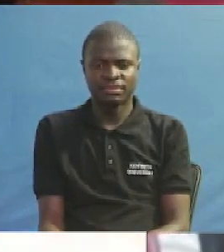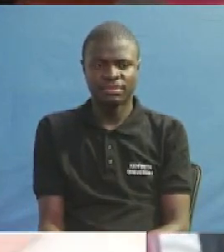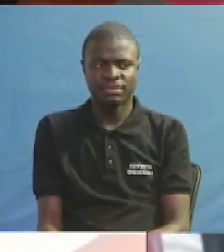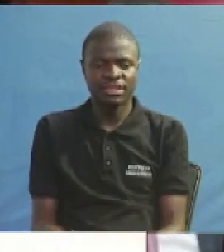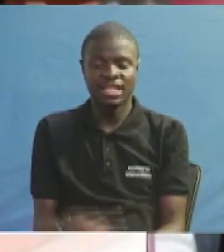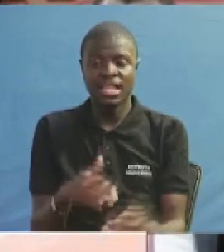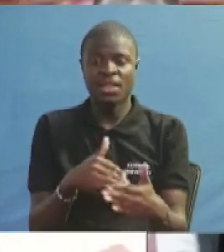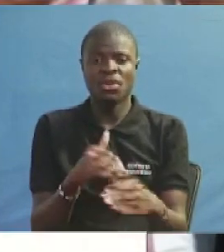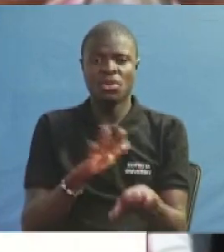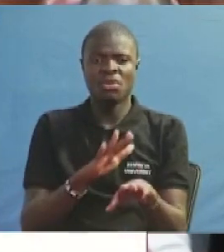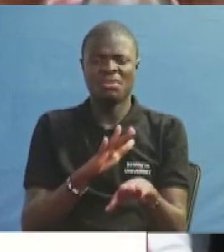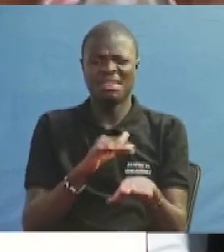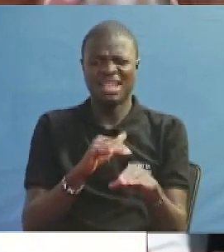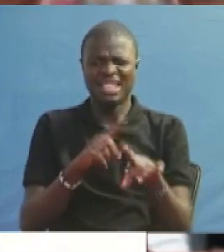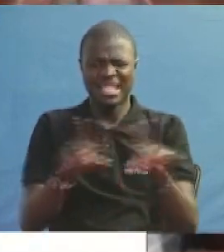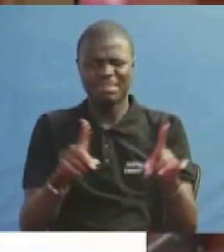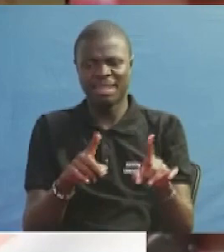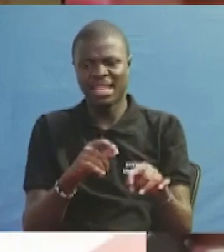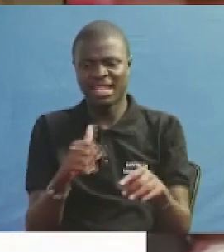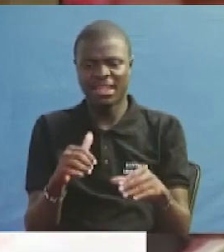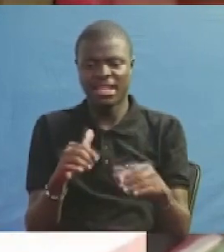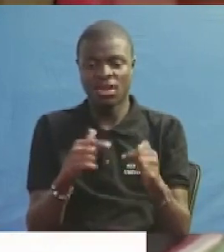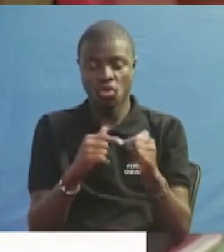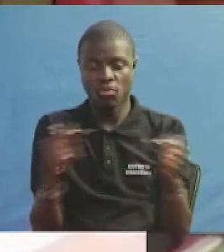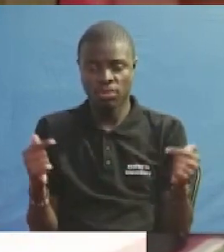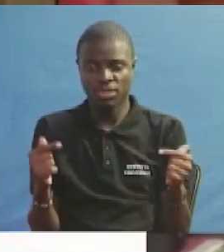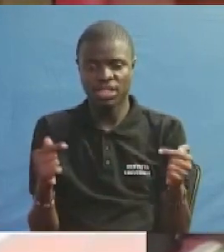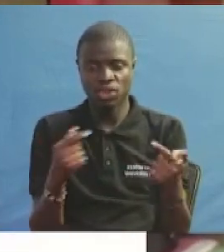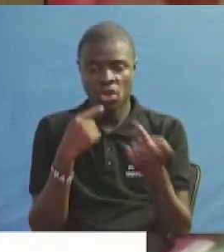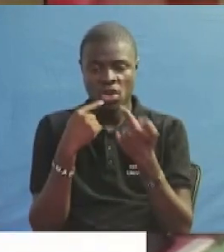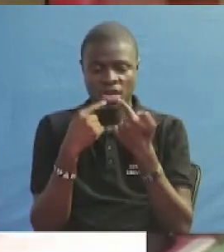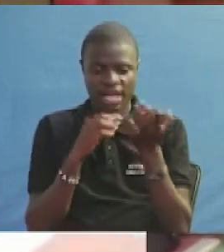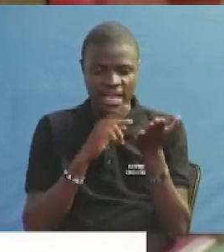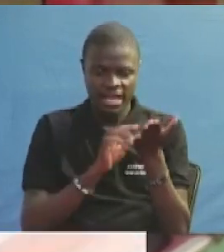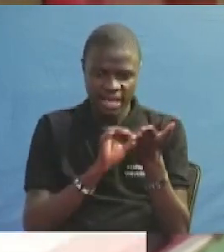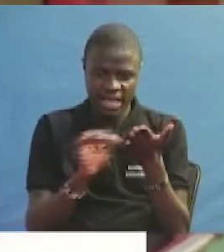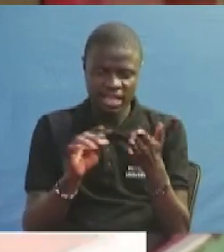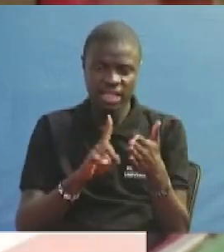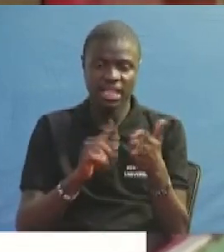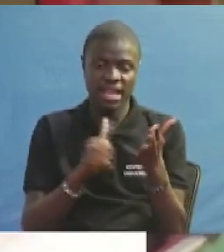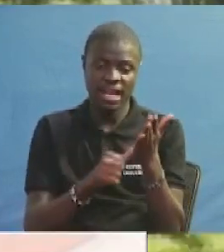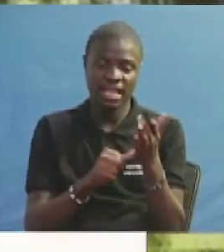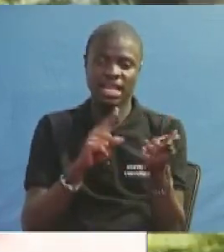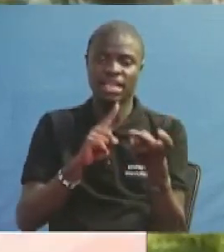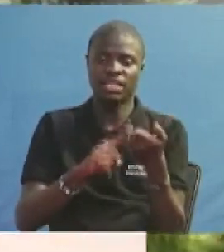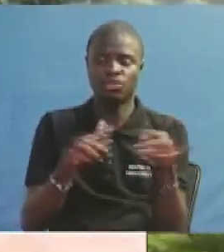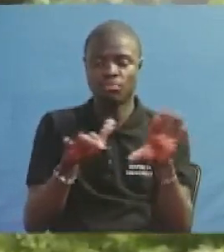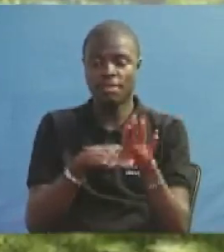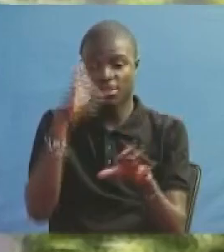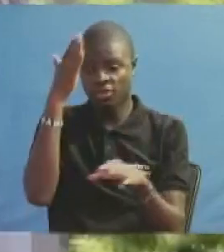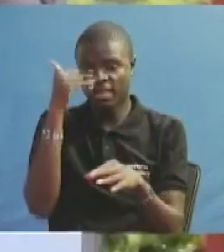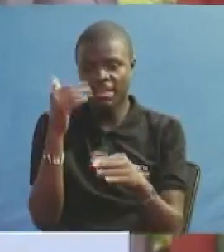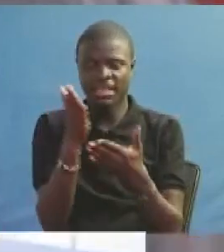Licha ya muungano wa Azimio la Umoja kuwashurutisha wabunge wao kuupinga mswada huo, takriban wabunge 13 wa